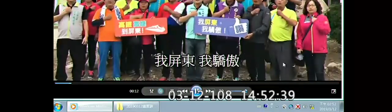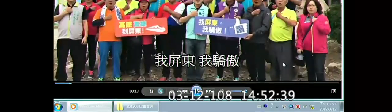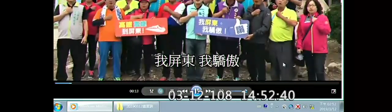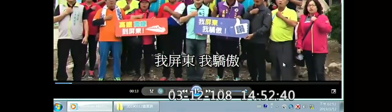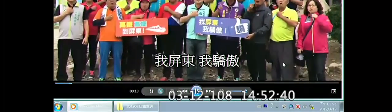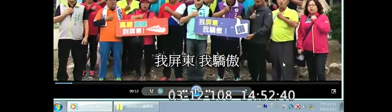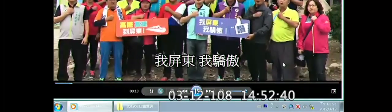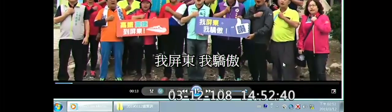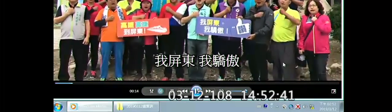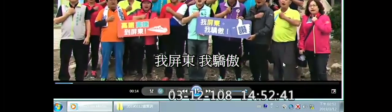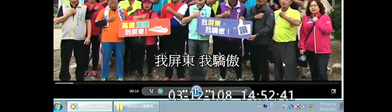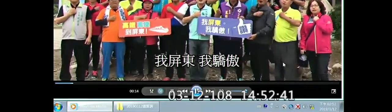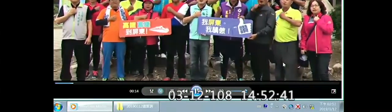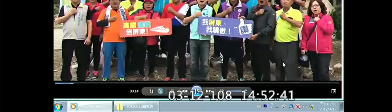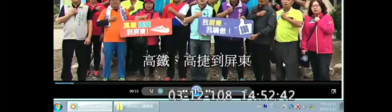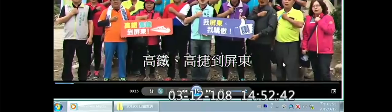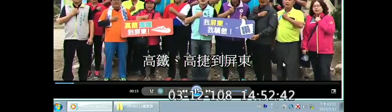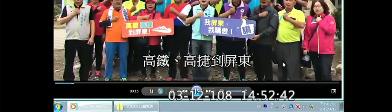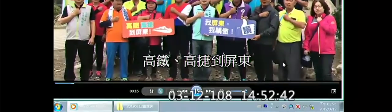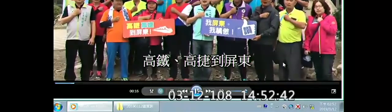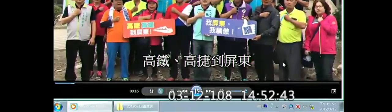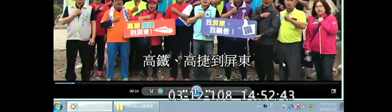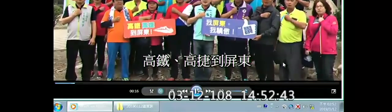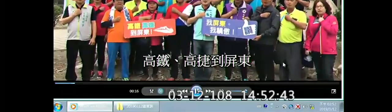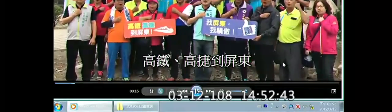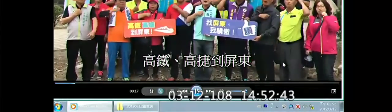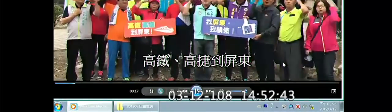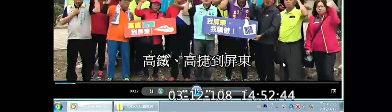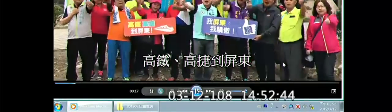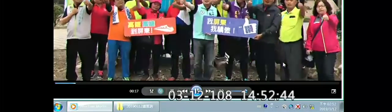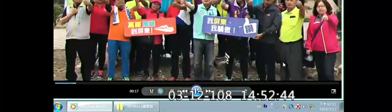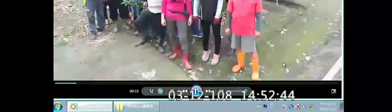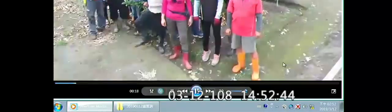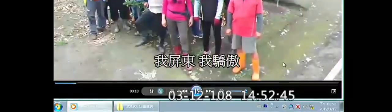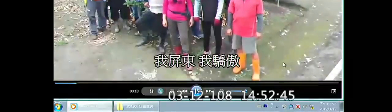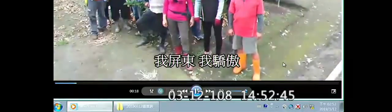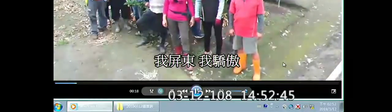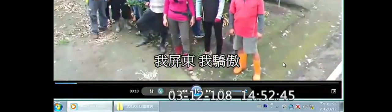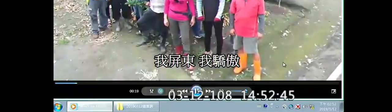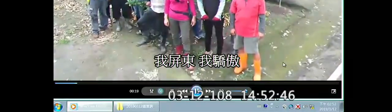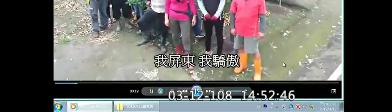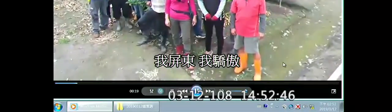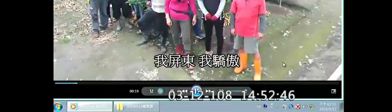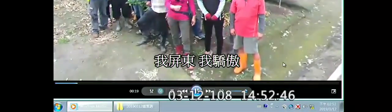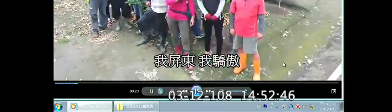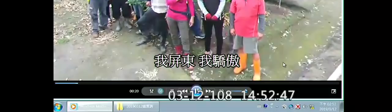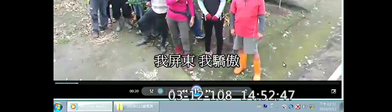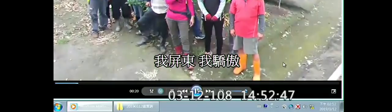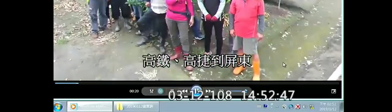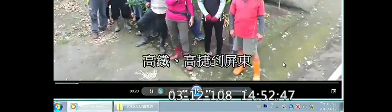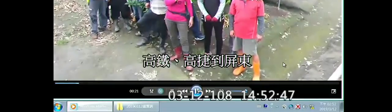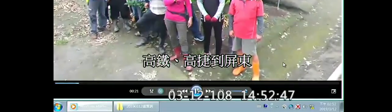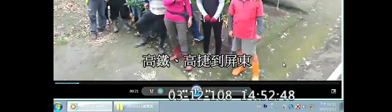我屏东，我骄傲，高铁高捷到屏东，赞！ 我屏东，我